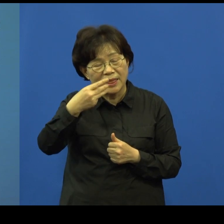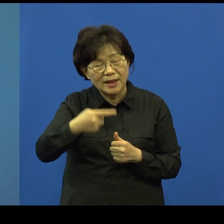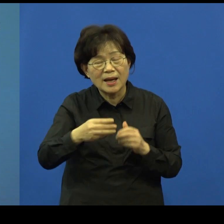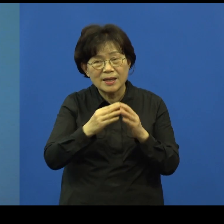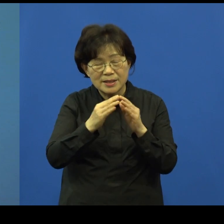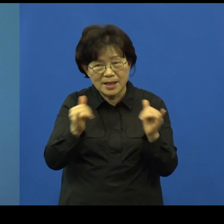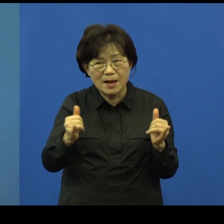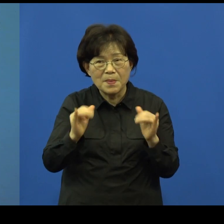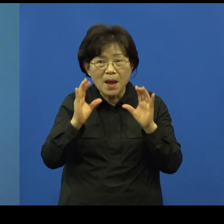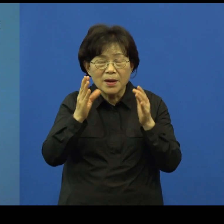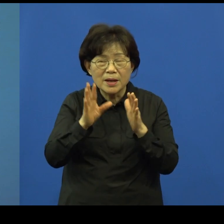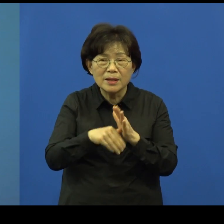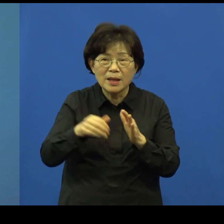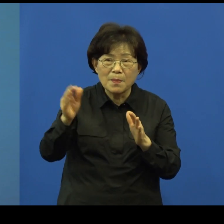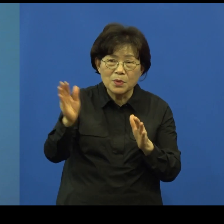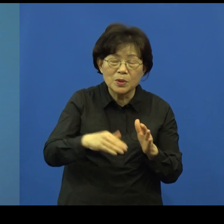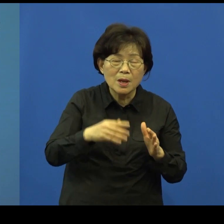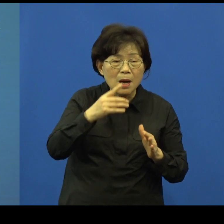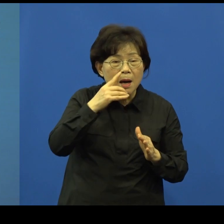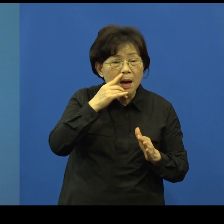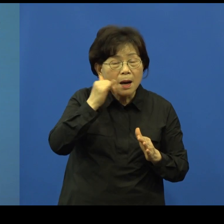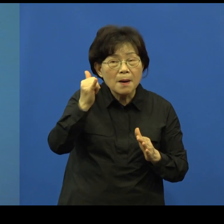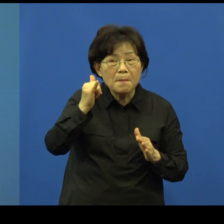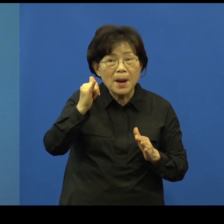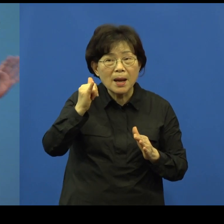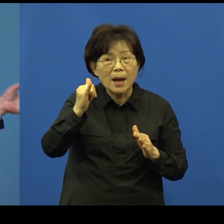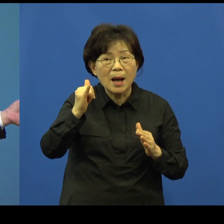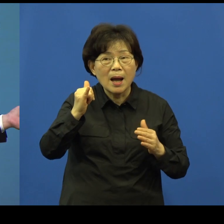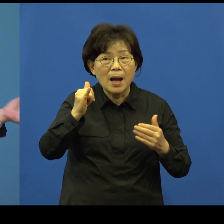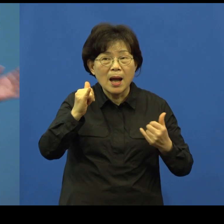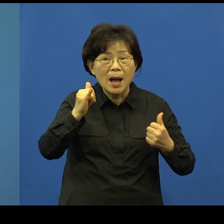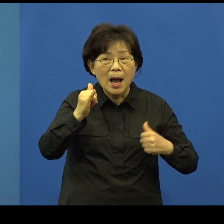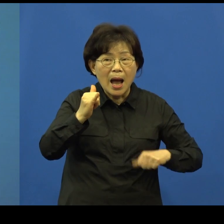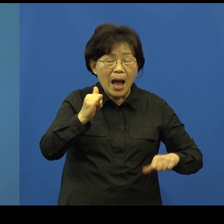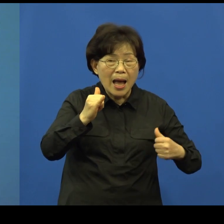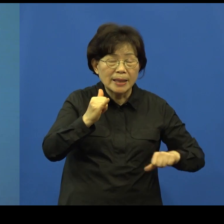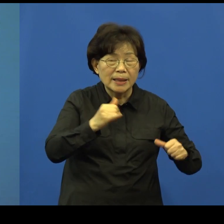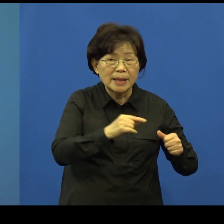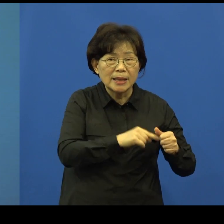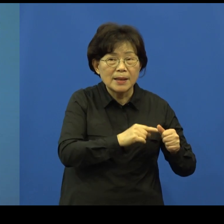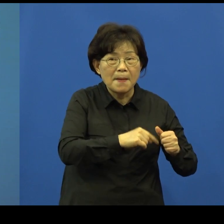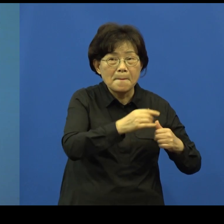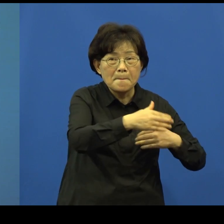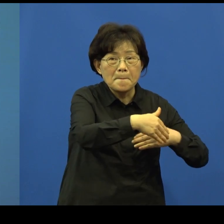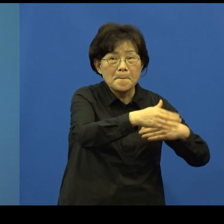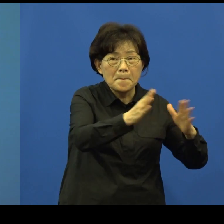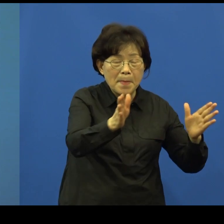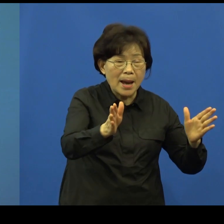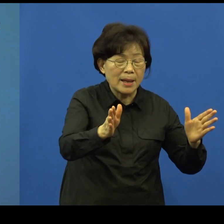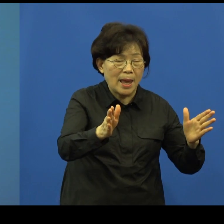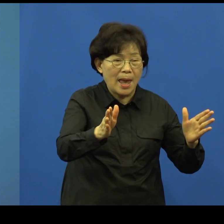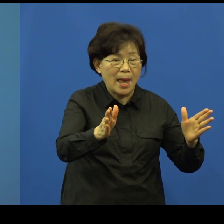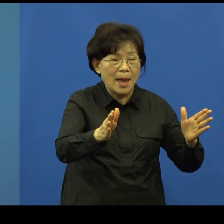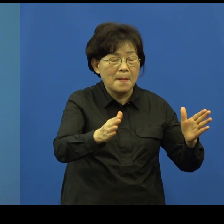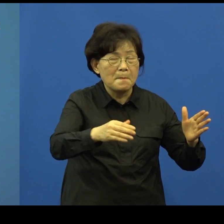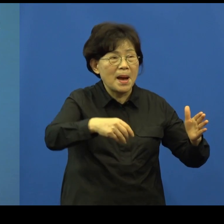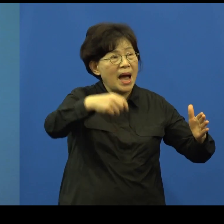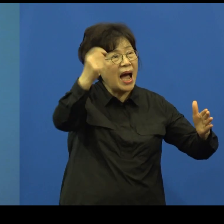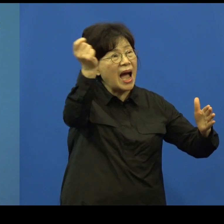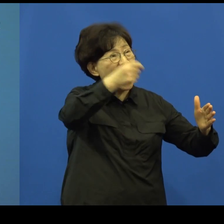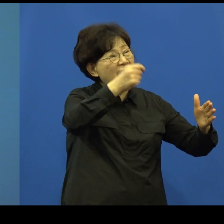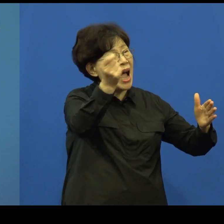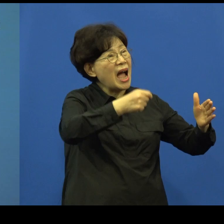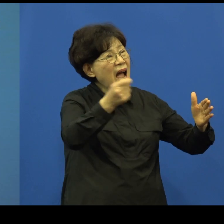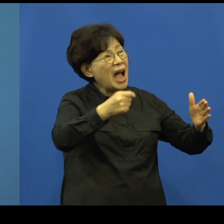그랬는지 모르지만 엄마가 외출하고 돌아오니까 렘브란트 그 집 자기 그 방에 이 렘브란트가 낙서를 다 해버린